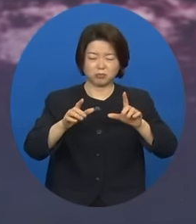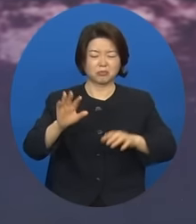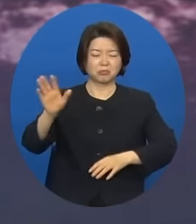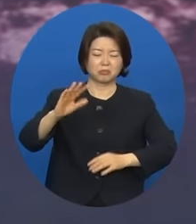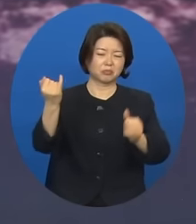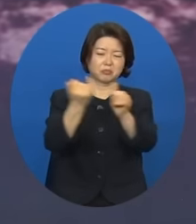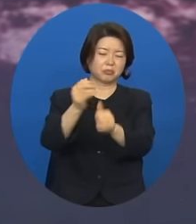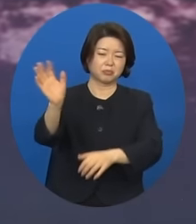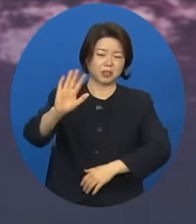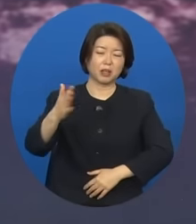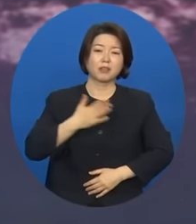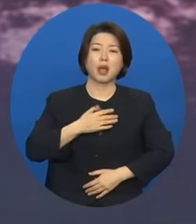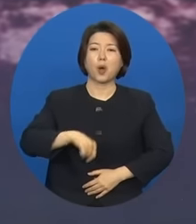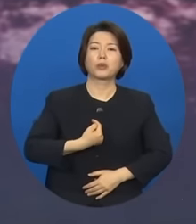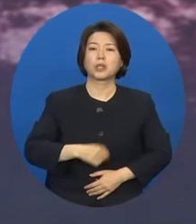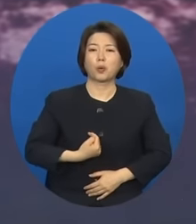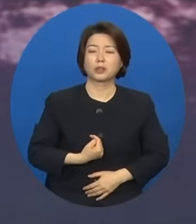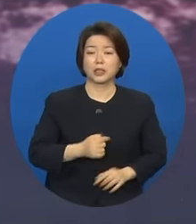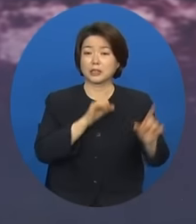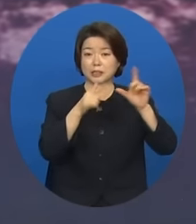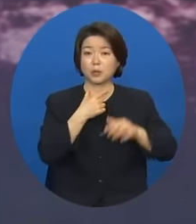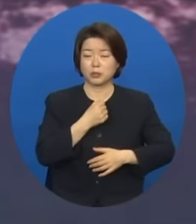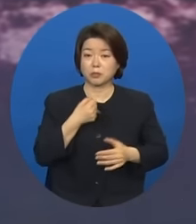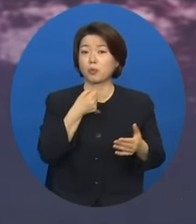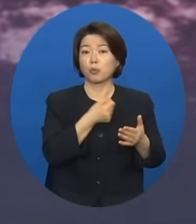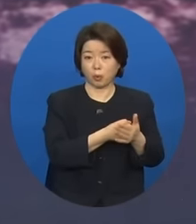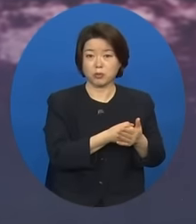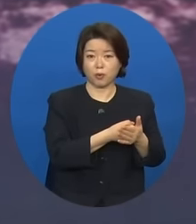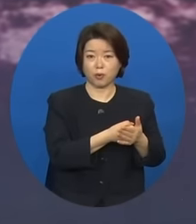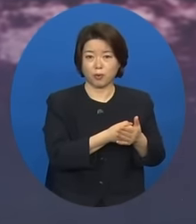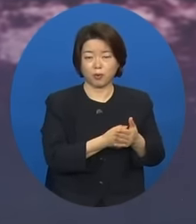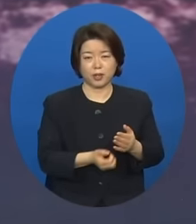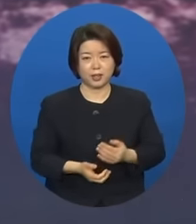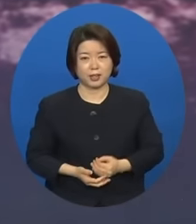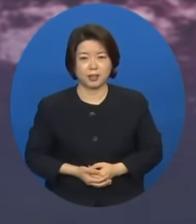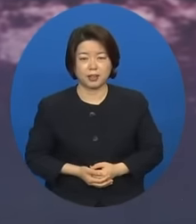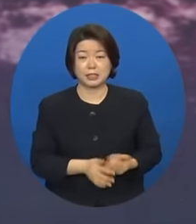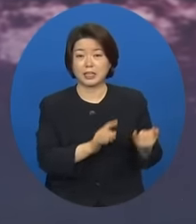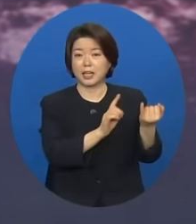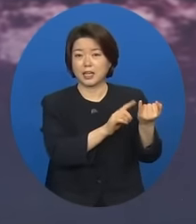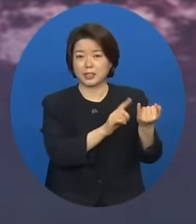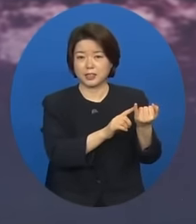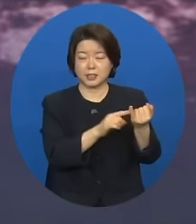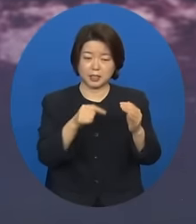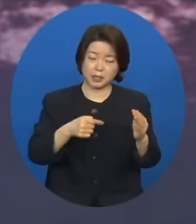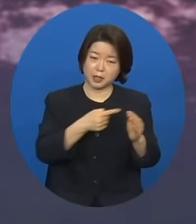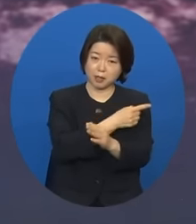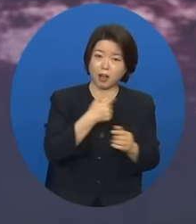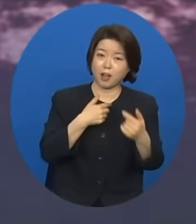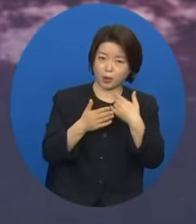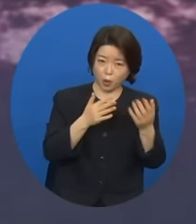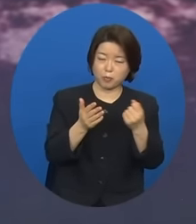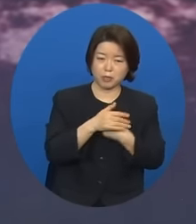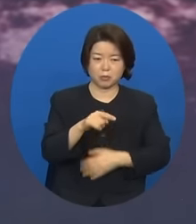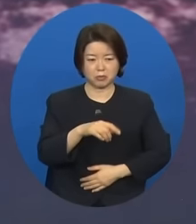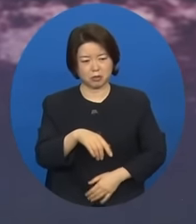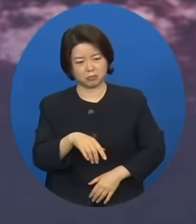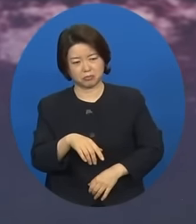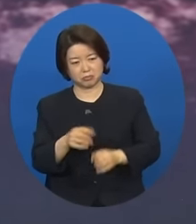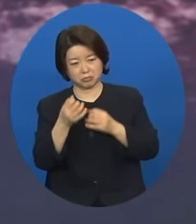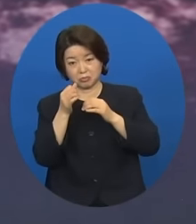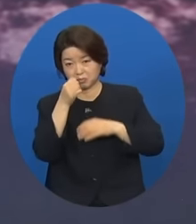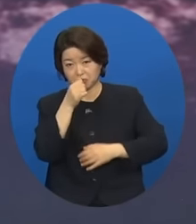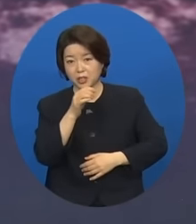살겠다 이런 결론을 나름 내린 거예요 나름 그녀의 그 간접적인 경험이니까 뭐 그걸 무시할 수는